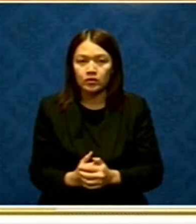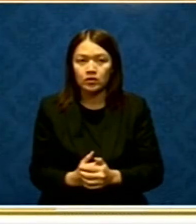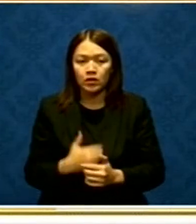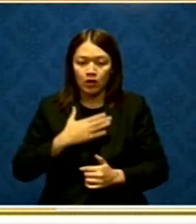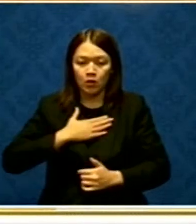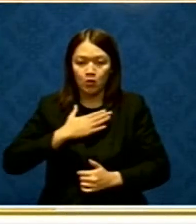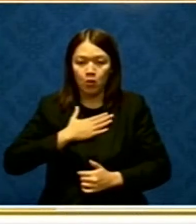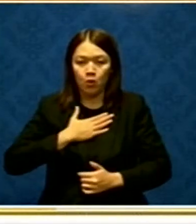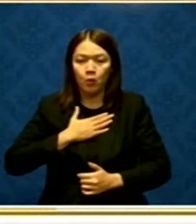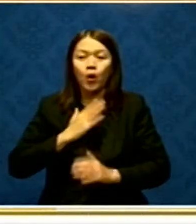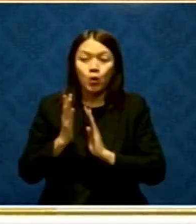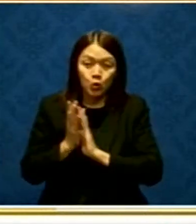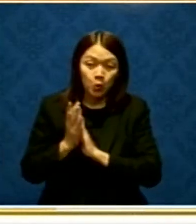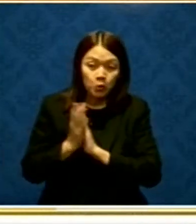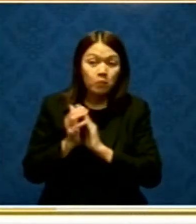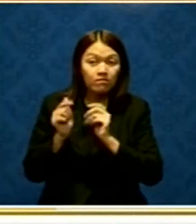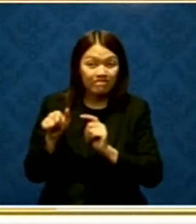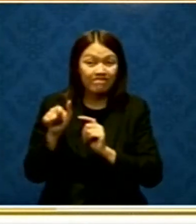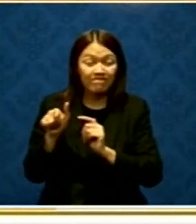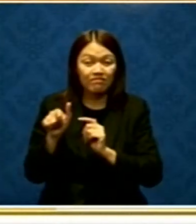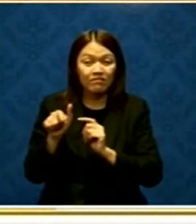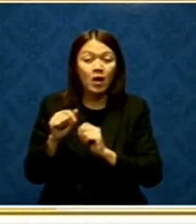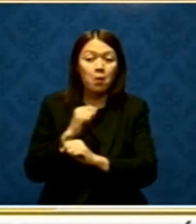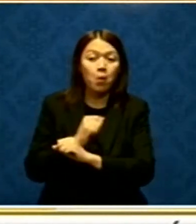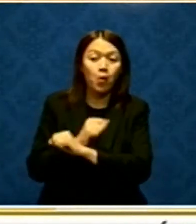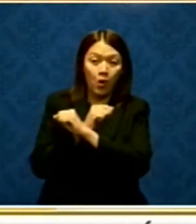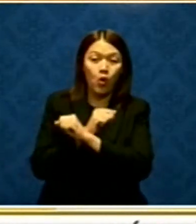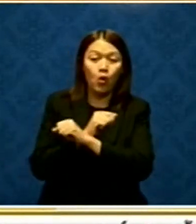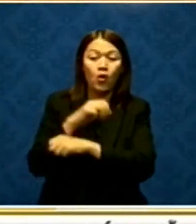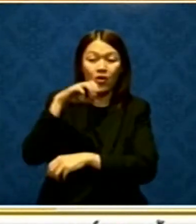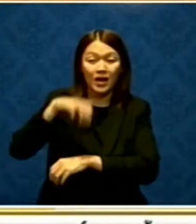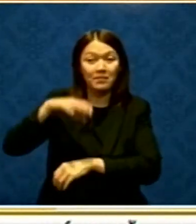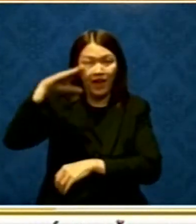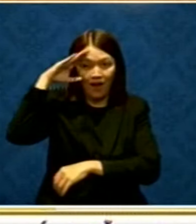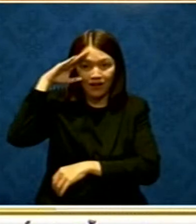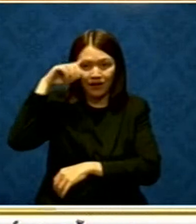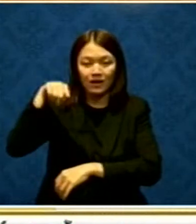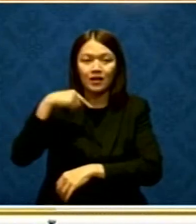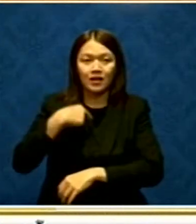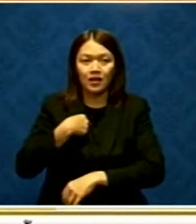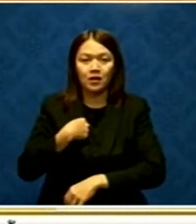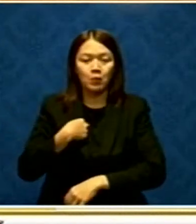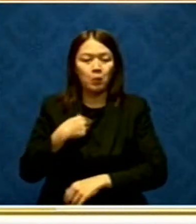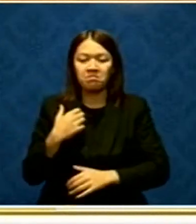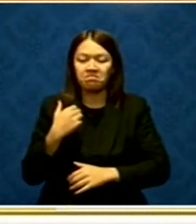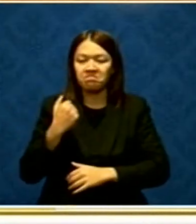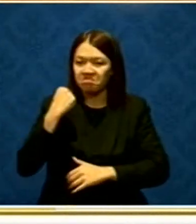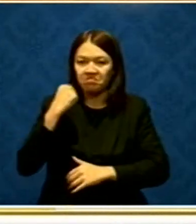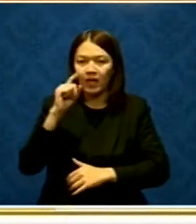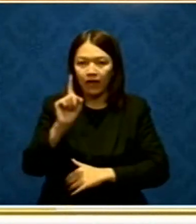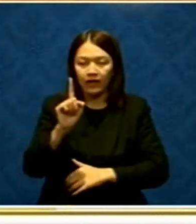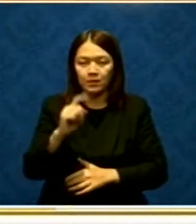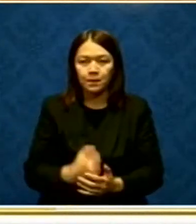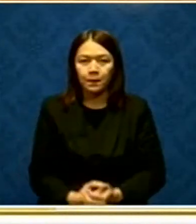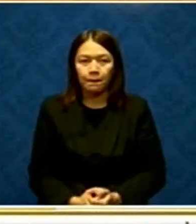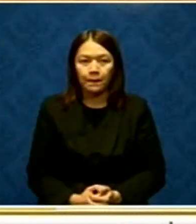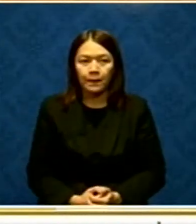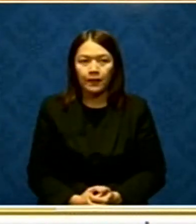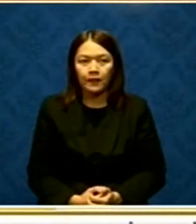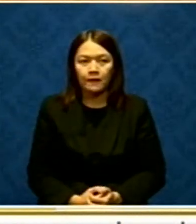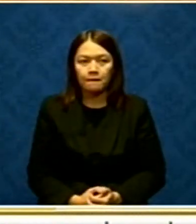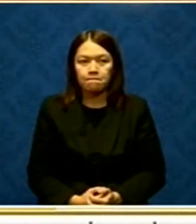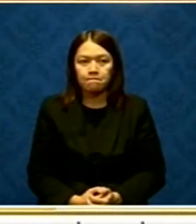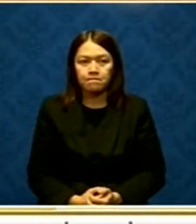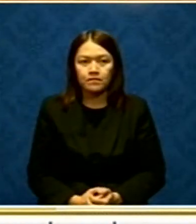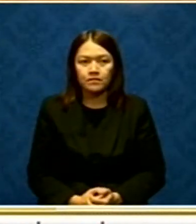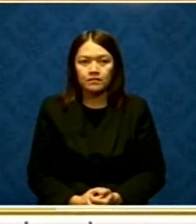ผมได้ชมแล้วก็ปกป้องกองทัพเนี่ย กลับเรียนว่าผมยึดหลักว่านิคันเ